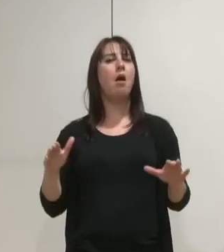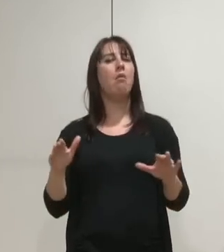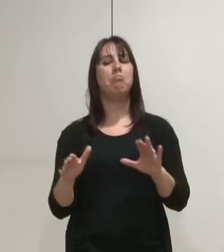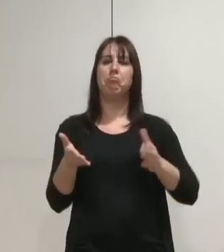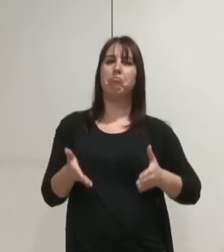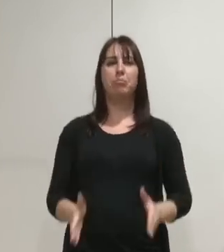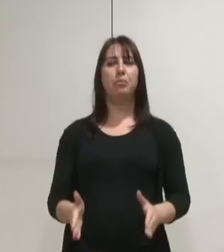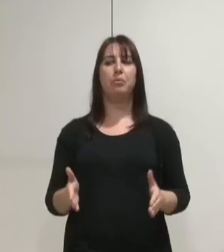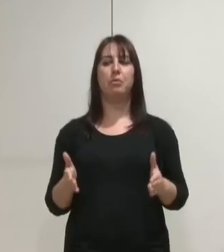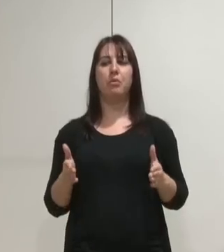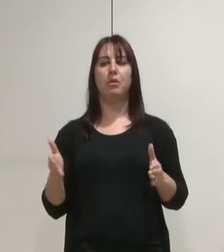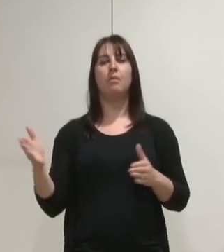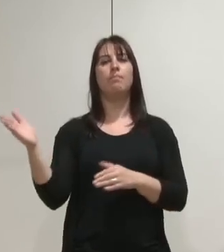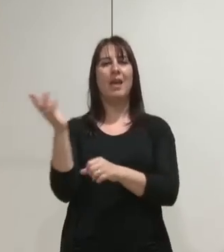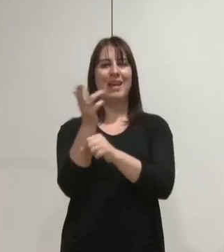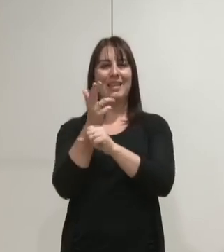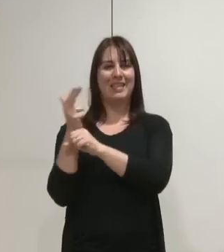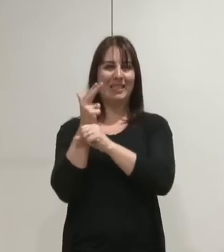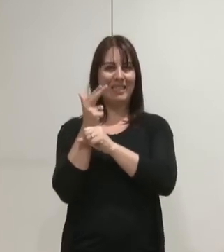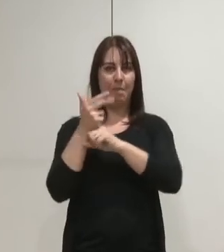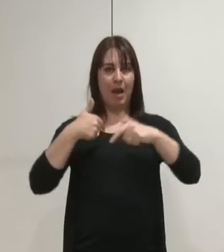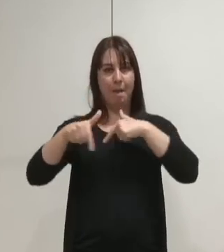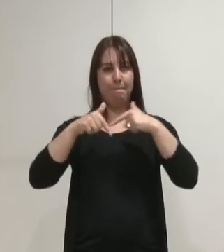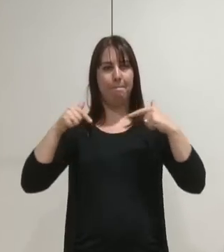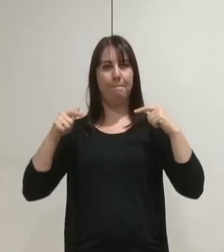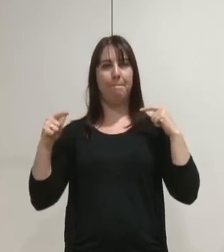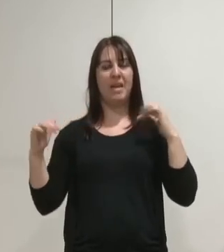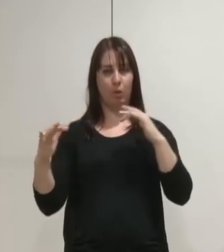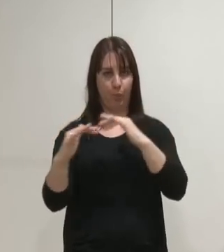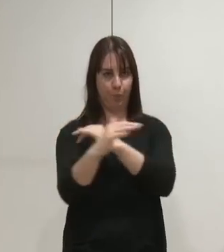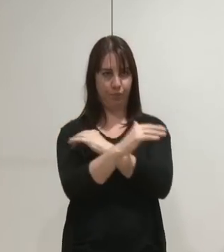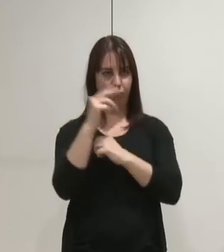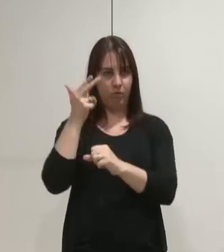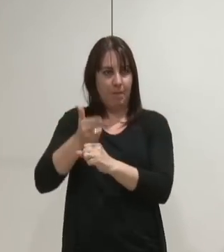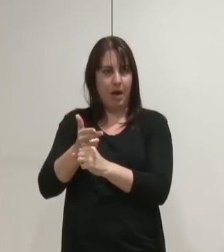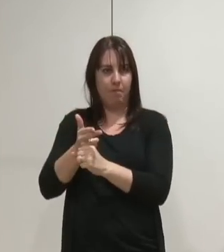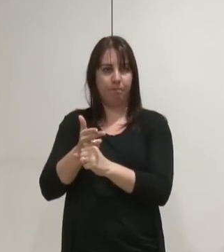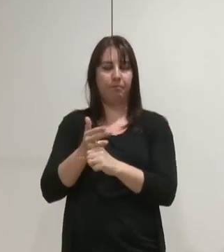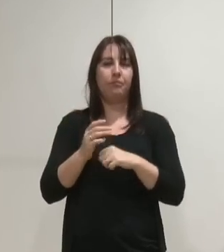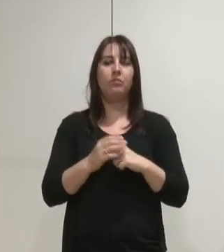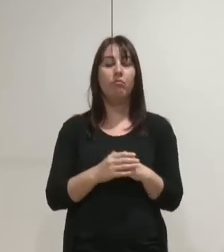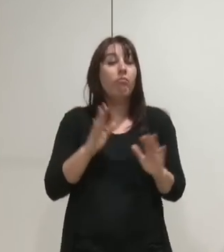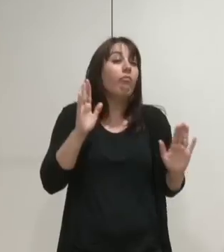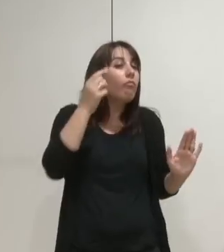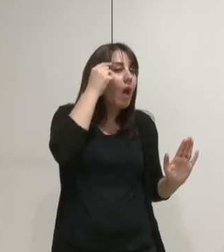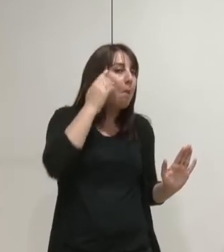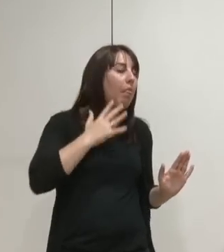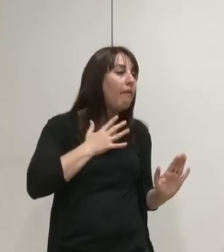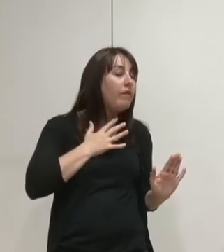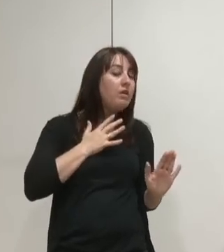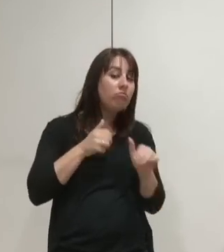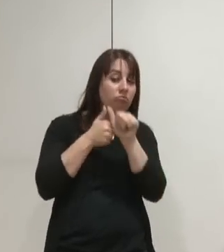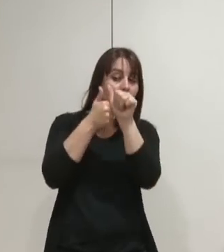de caméra piéton il nous semble au regard du nombre